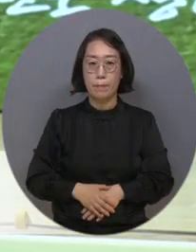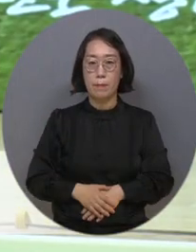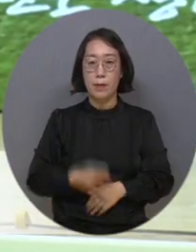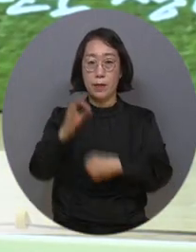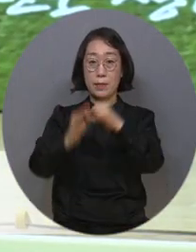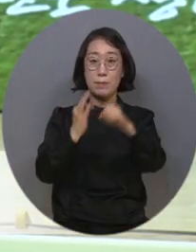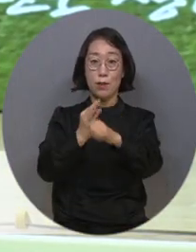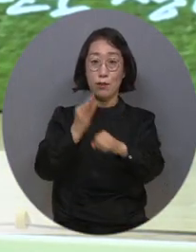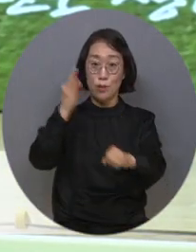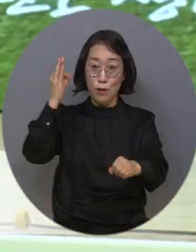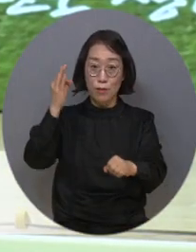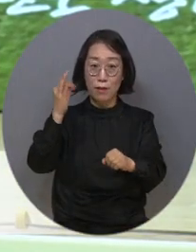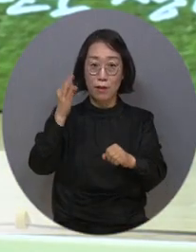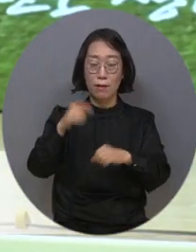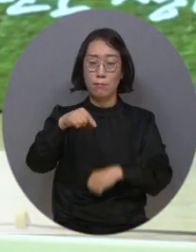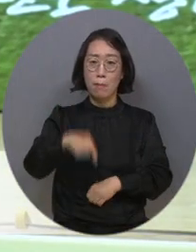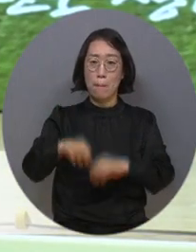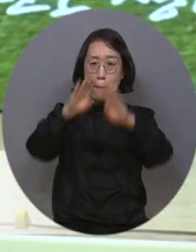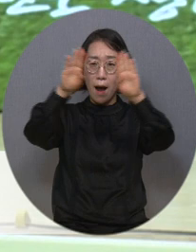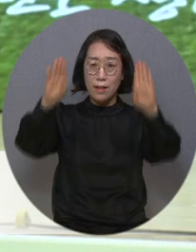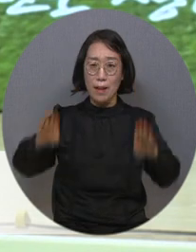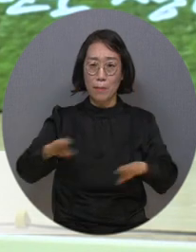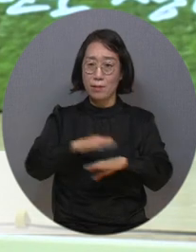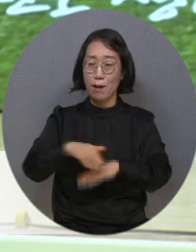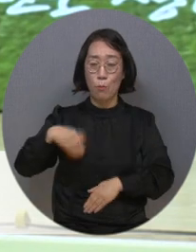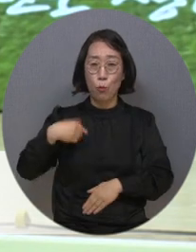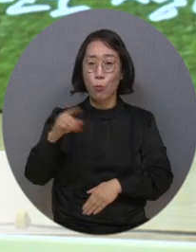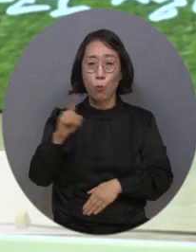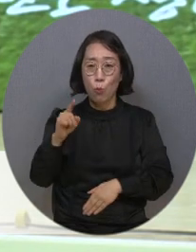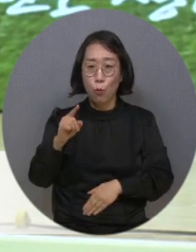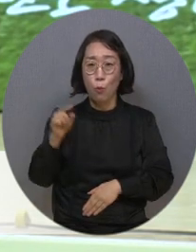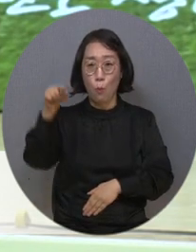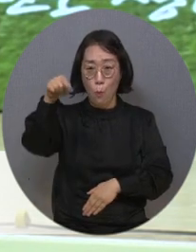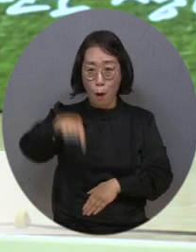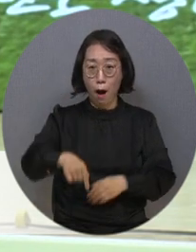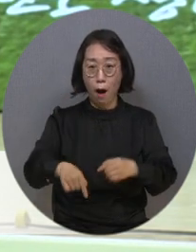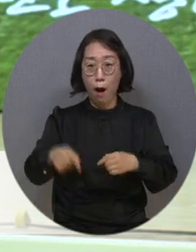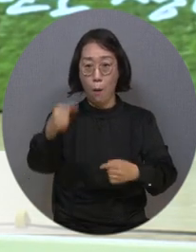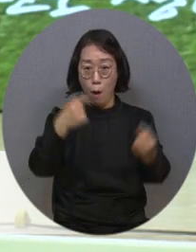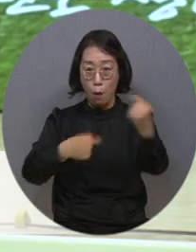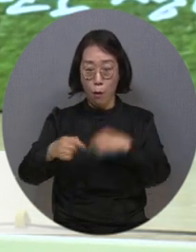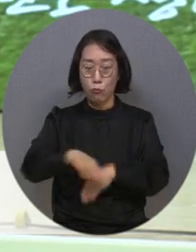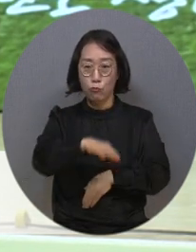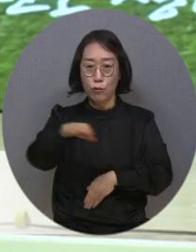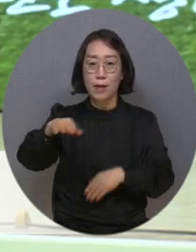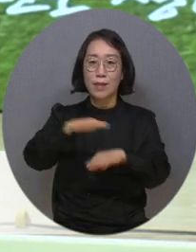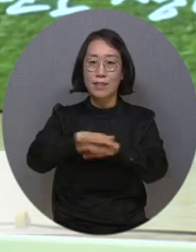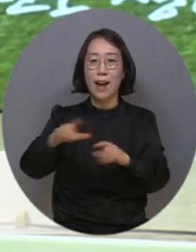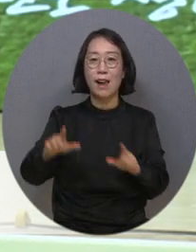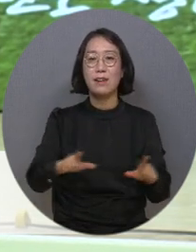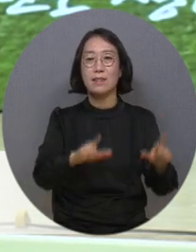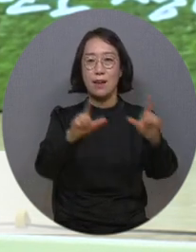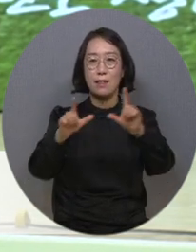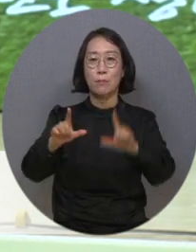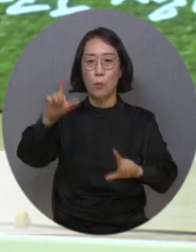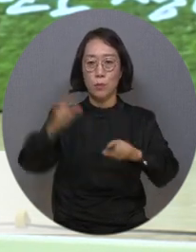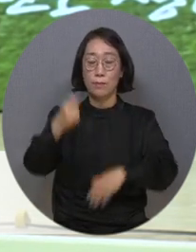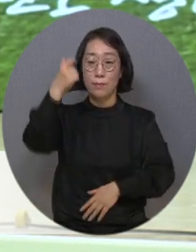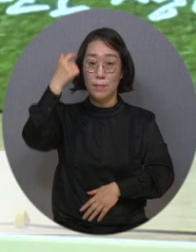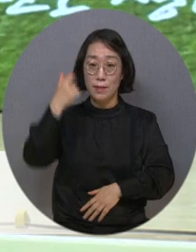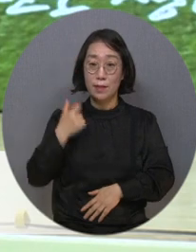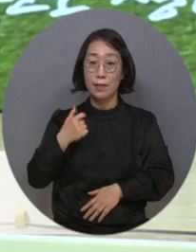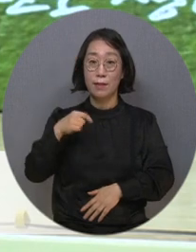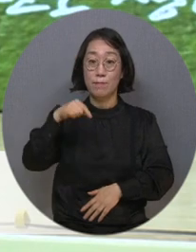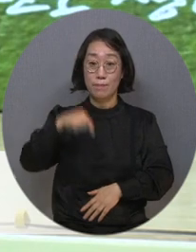10년 전에는 박람회를 잘 모르고들 아마 오셨을 거예요. 지금 이 정도 우리가 살고 있는데 내가 지금 느끼고